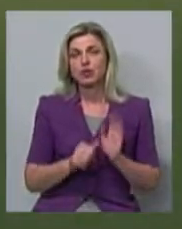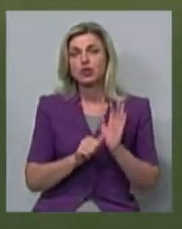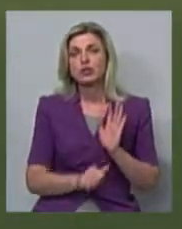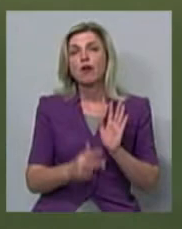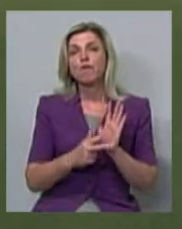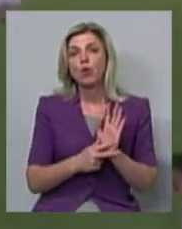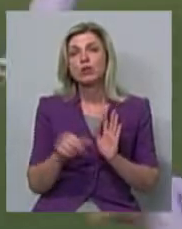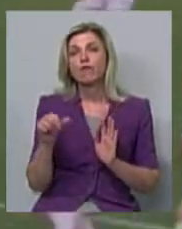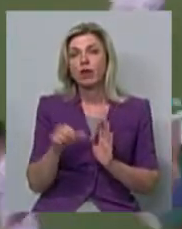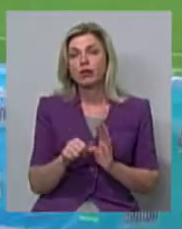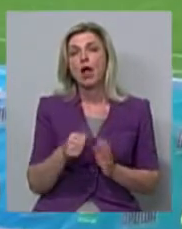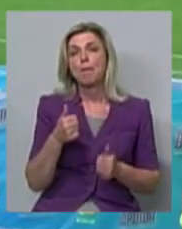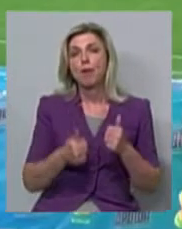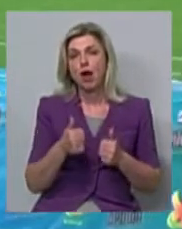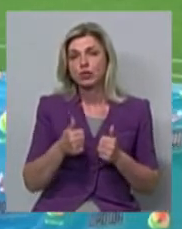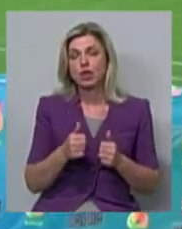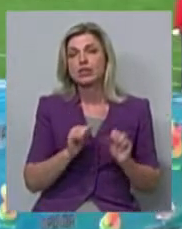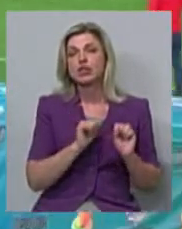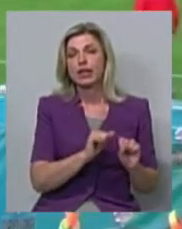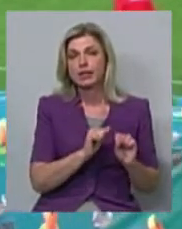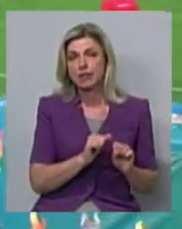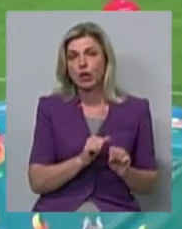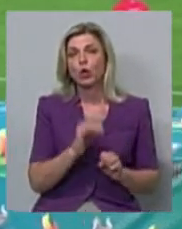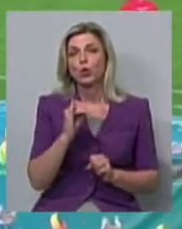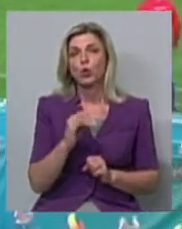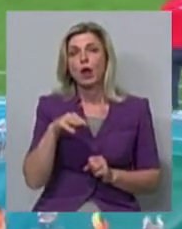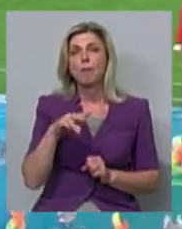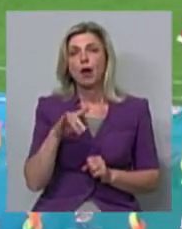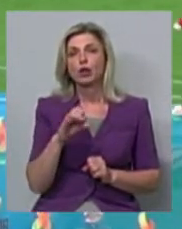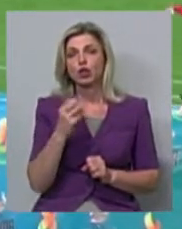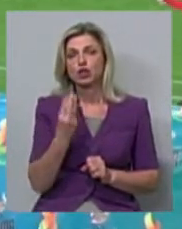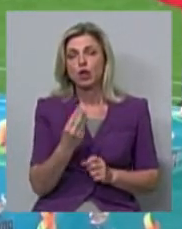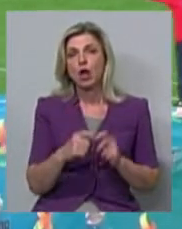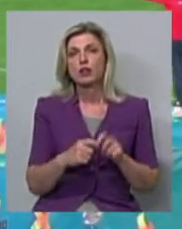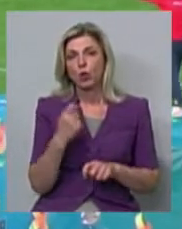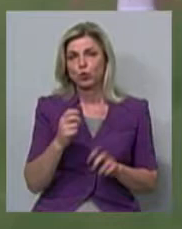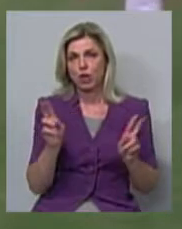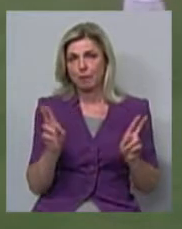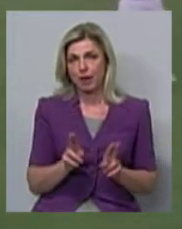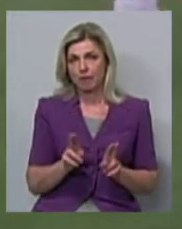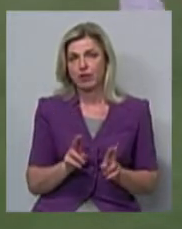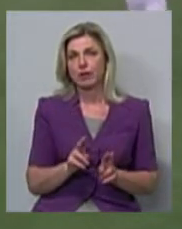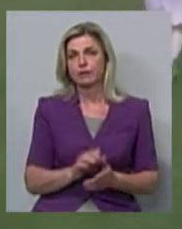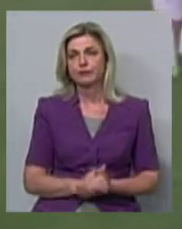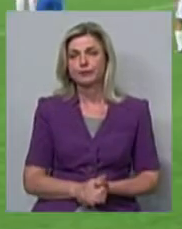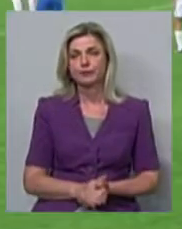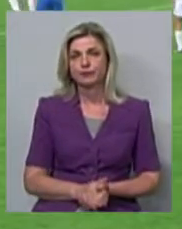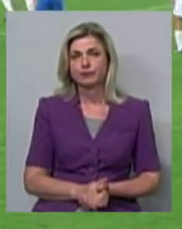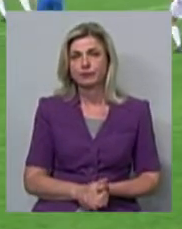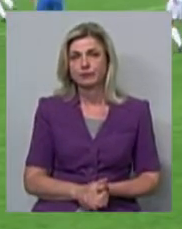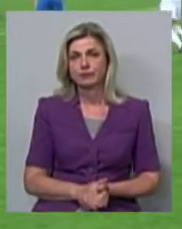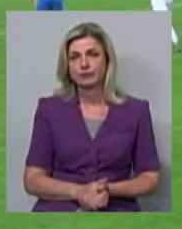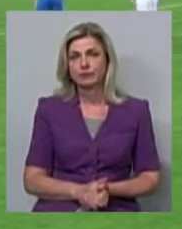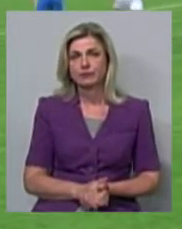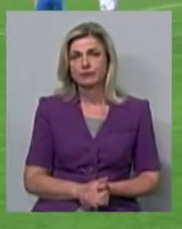68-й хвилині матчу захисник «Кристала» Станіслав Нурімалиш порушив правила в карній зоні проти гравця «Корабелів» Вадима Яворського.